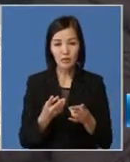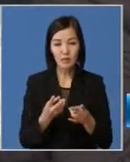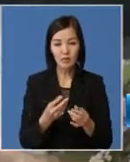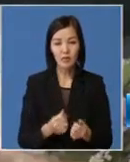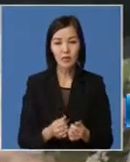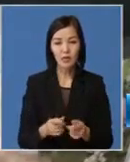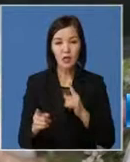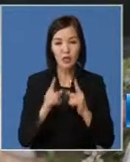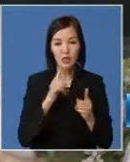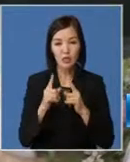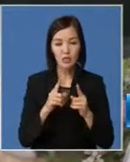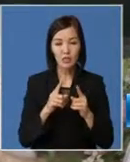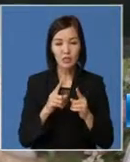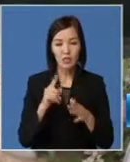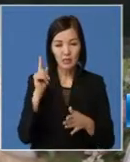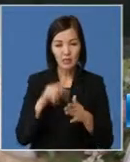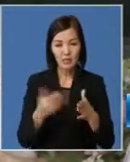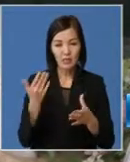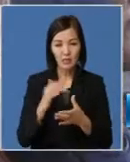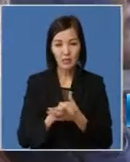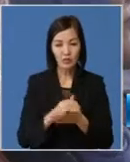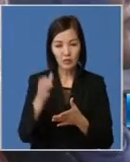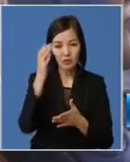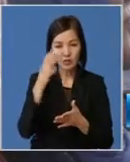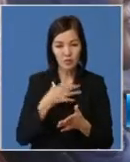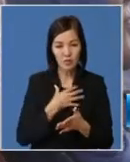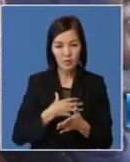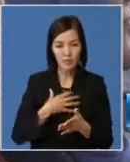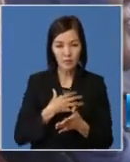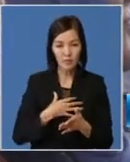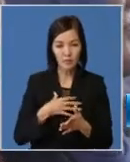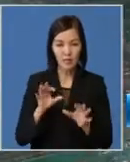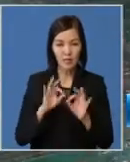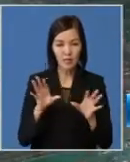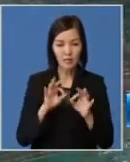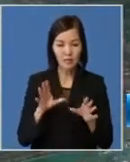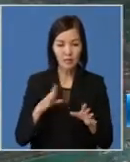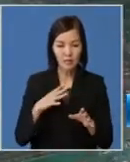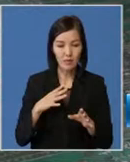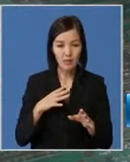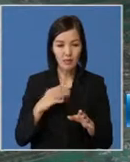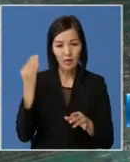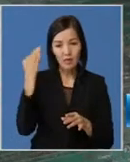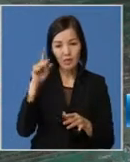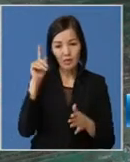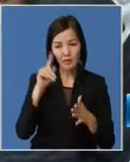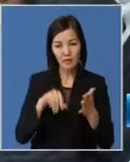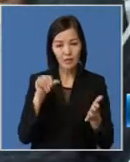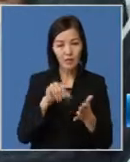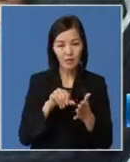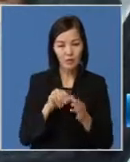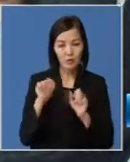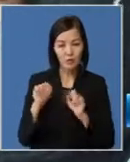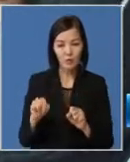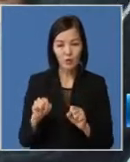Бейсенов. Жиында белгілі дінтанушы ғалым діни сауаттылықтың маңызды екенін айтты. Жас буынды жатағымнан сақтануға алдымен салт-санасын